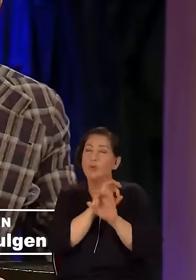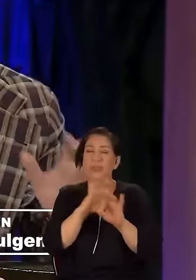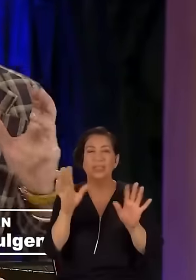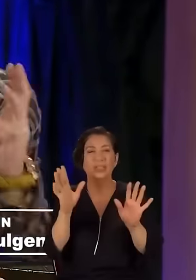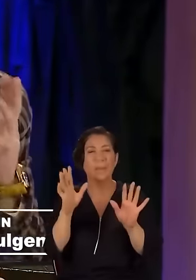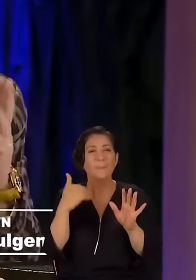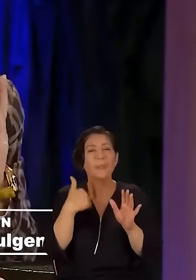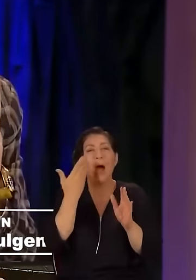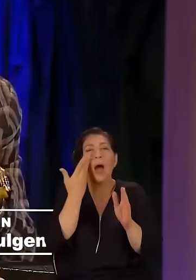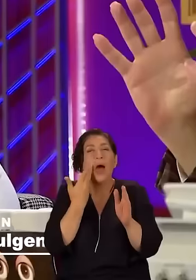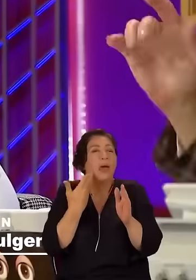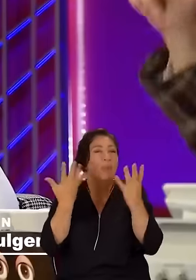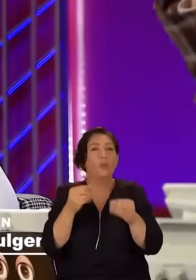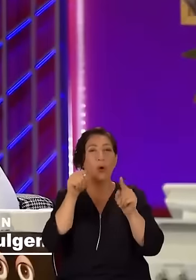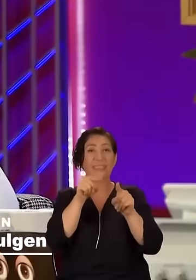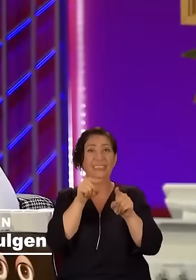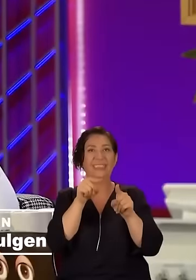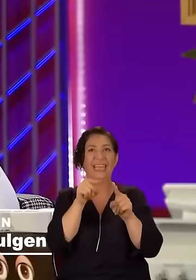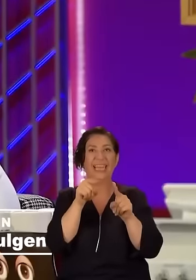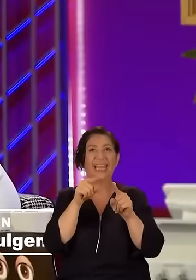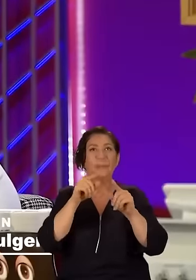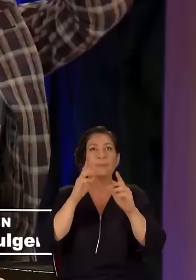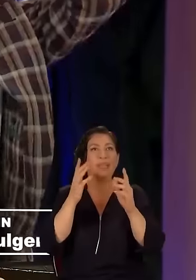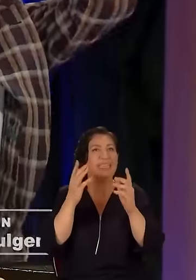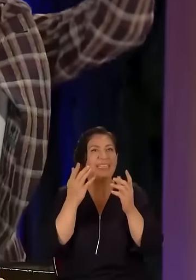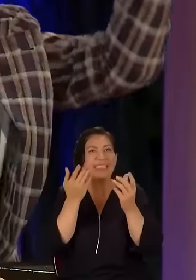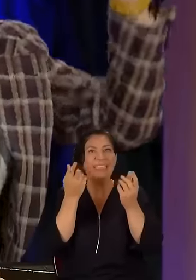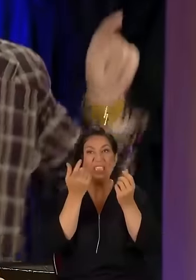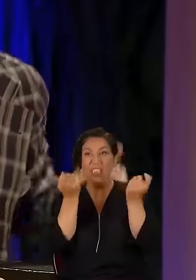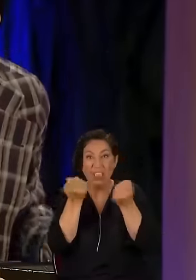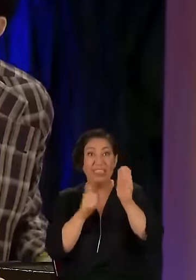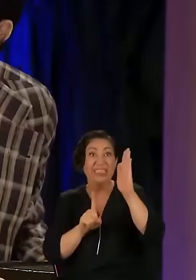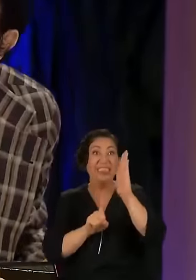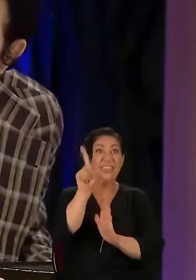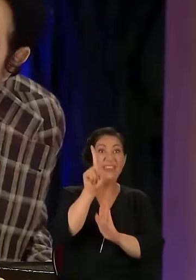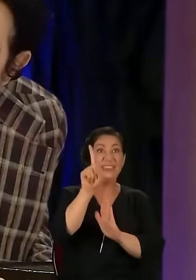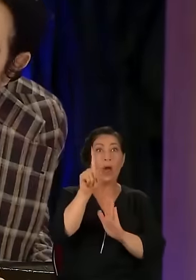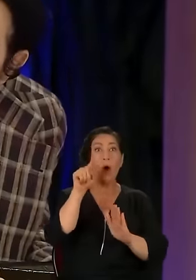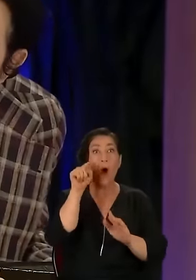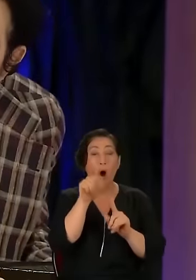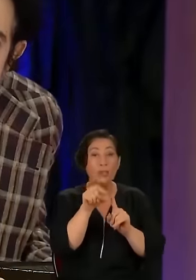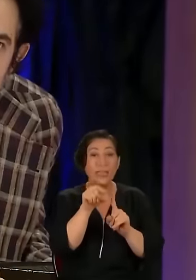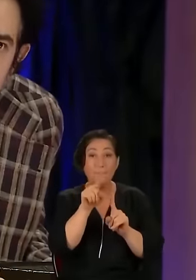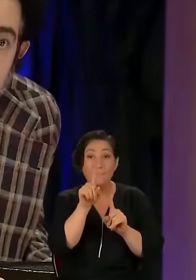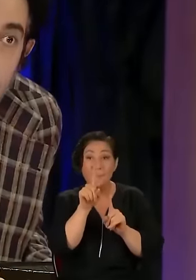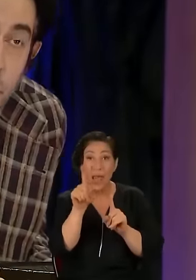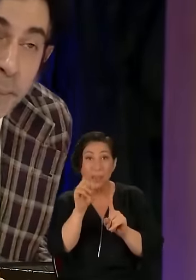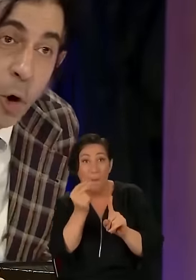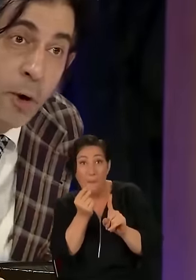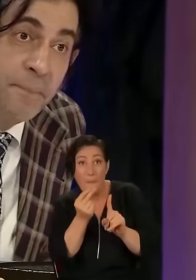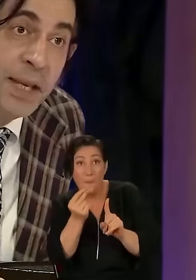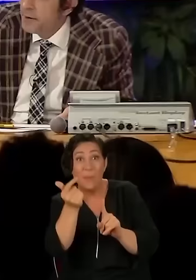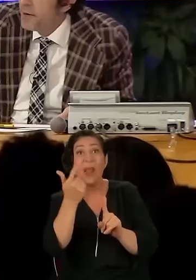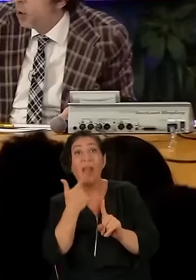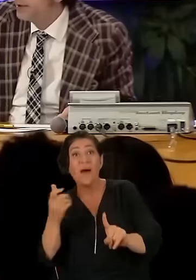muhteşem. Benim hayranlık duyduğum yer orası. Climax'ı, işin zirvesi. Yani oradan bir yanda topukluyup